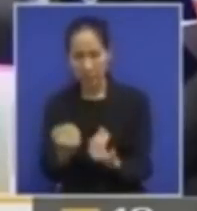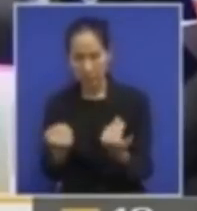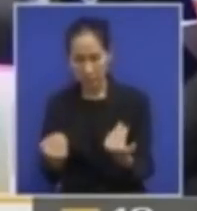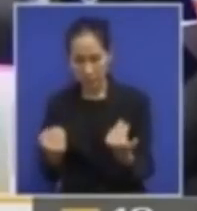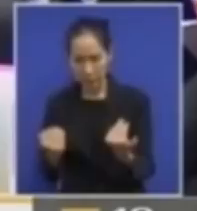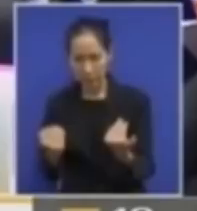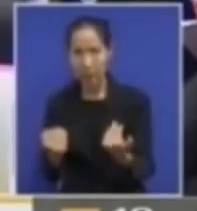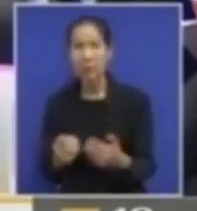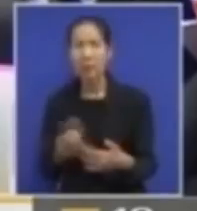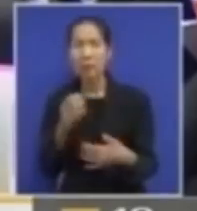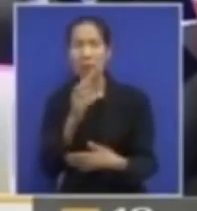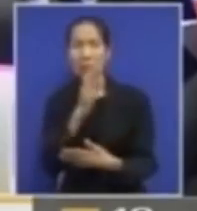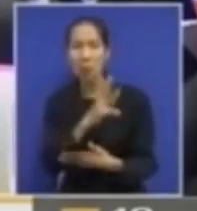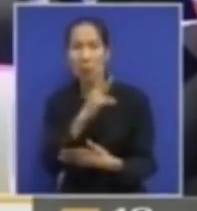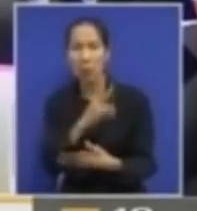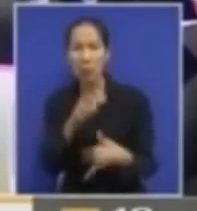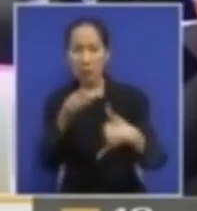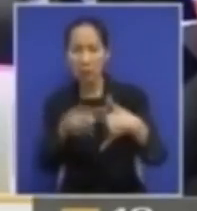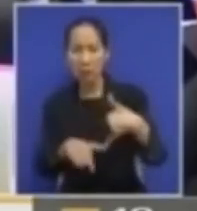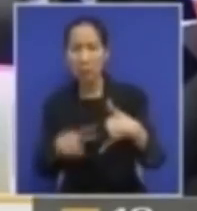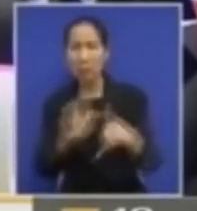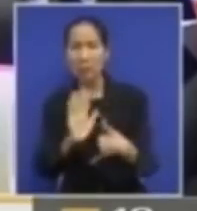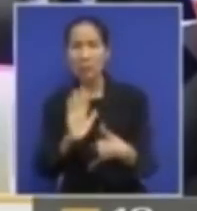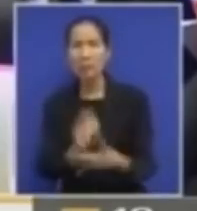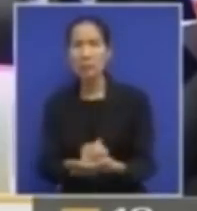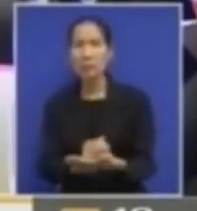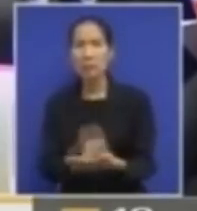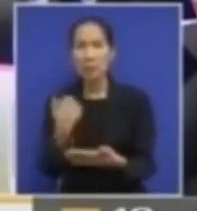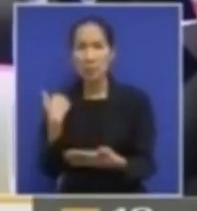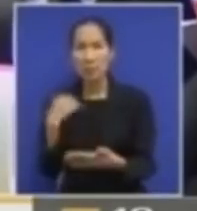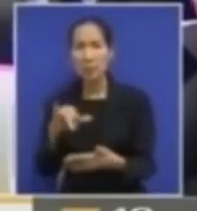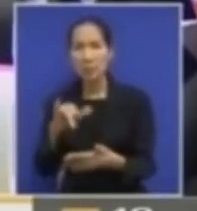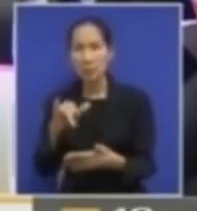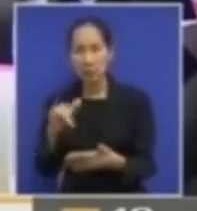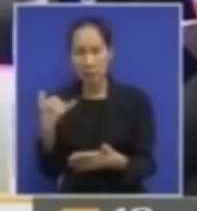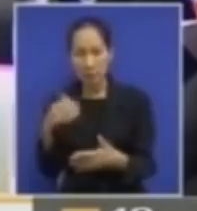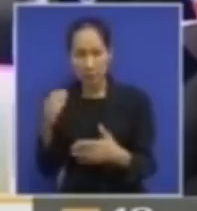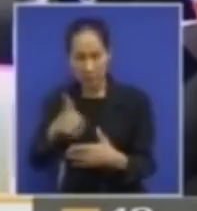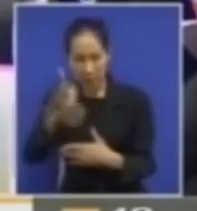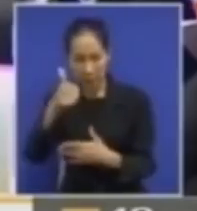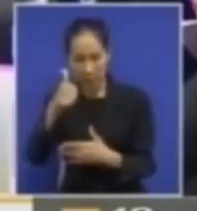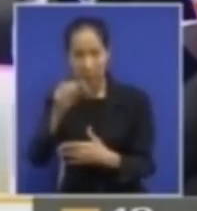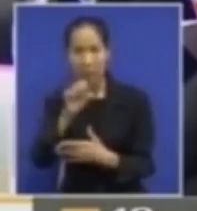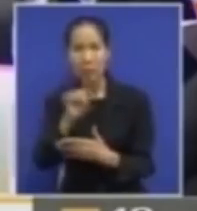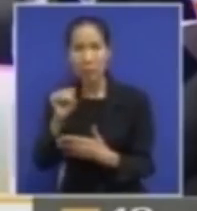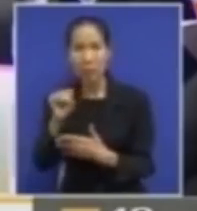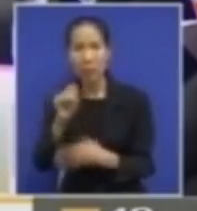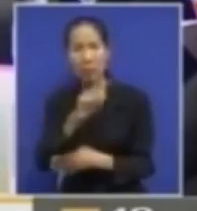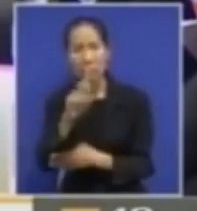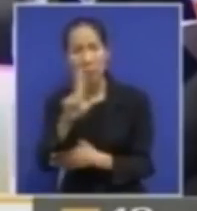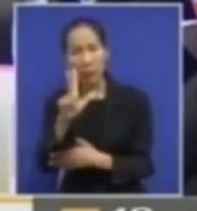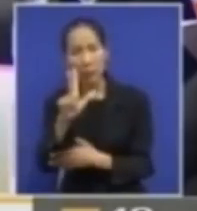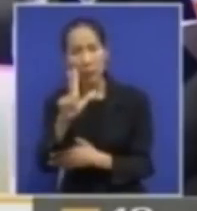นะครับหลายคนน่าเห็นใจเป็นผู้แทนได้สองสามวันก็ถูกปลดออกไปด้วยเงื่อนไขว่า